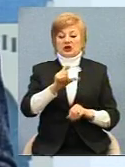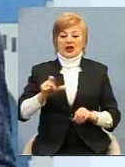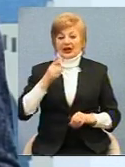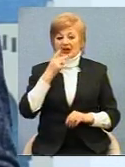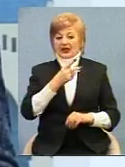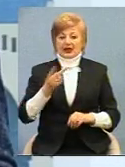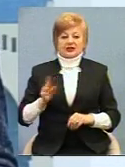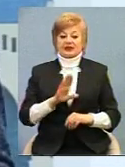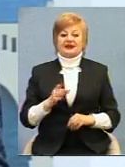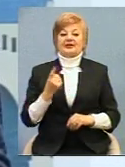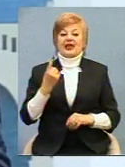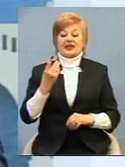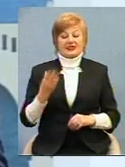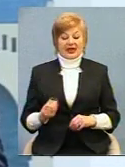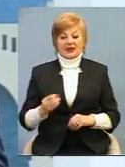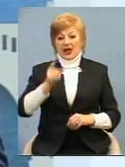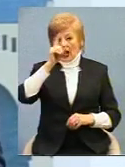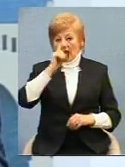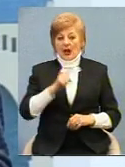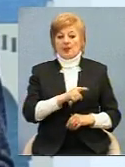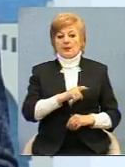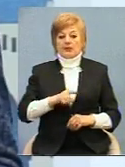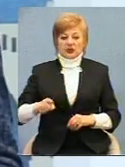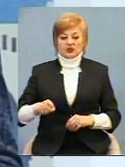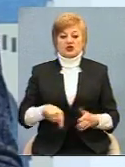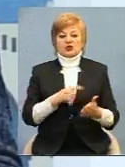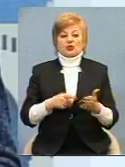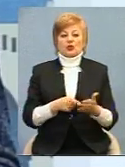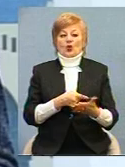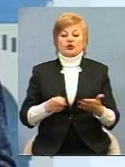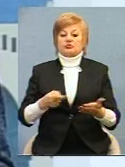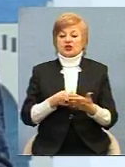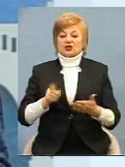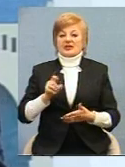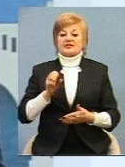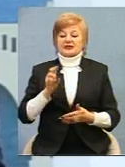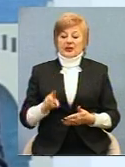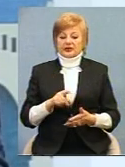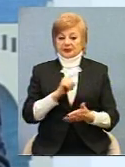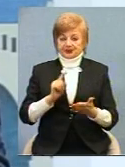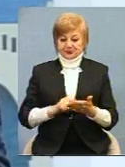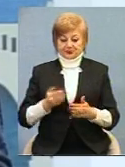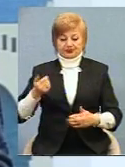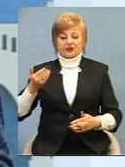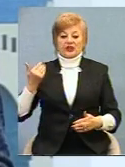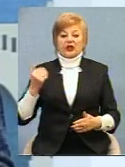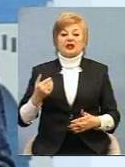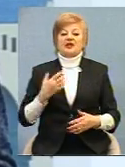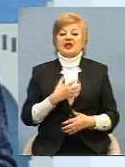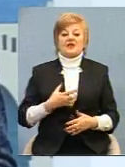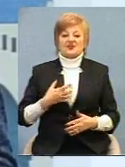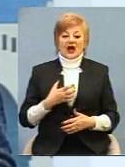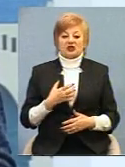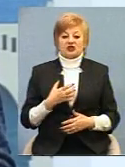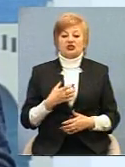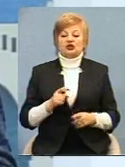не день, а місяць міста відзначати у знаку запитання. Напередодні дуже важливого для нашого міста